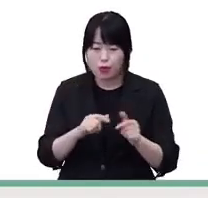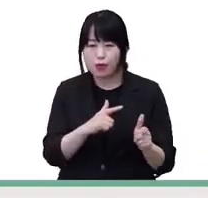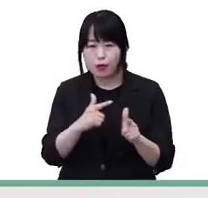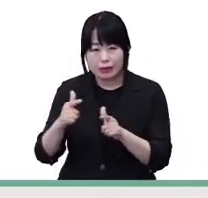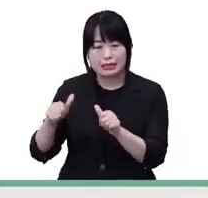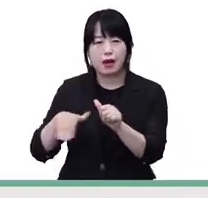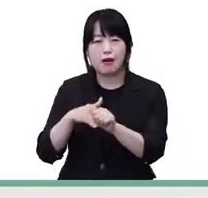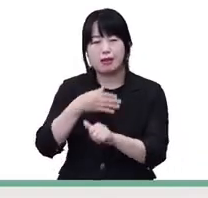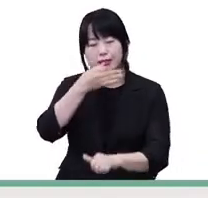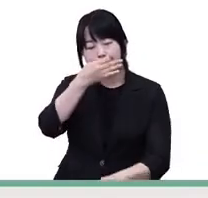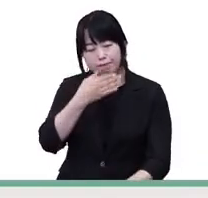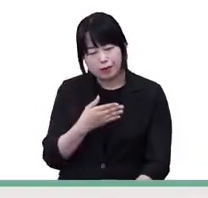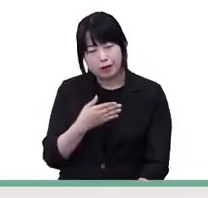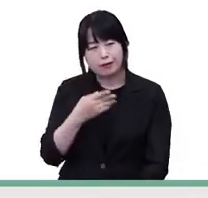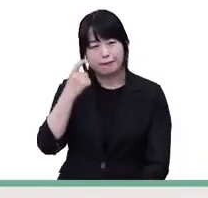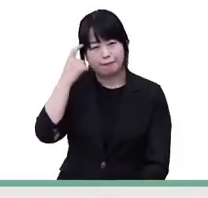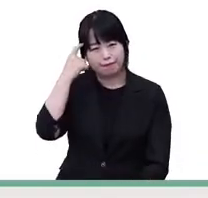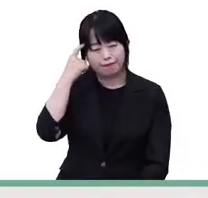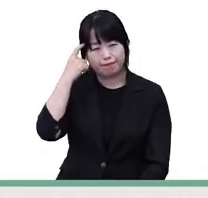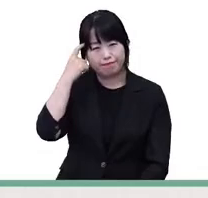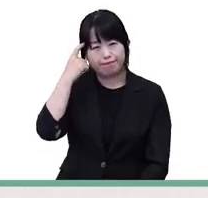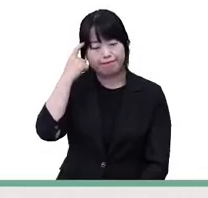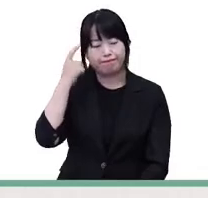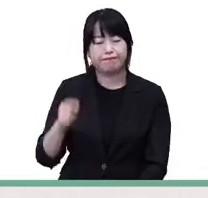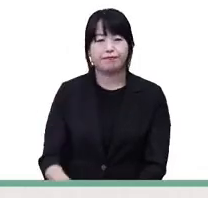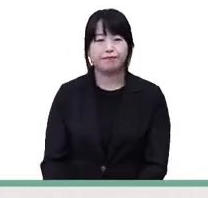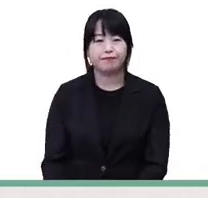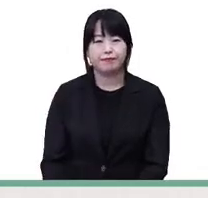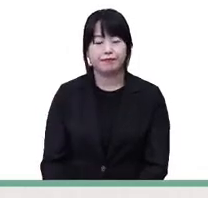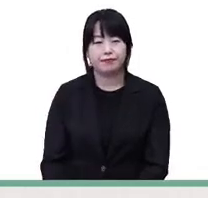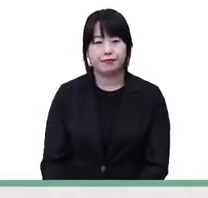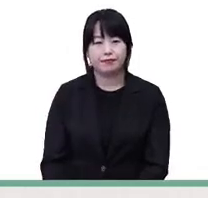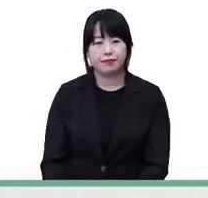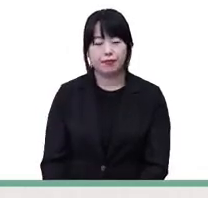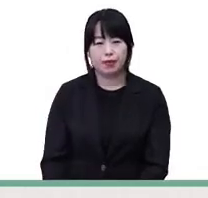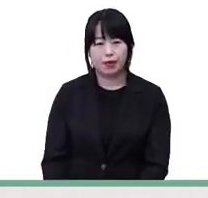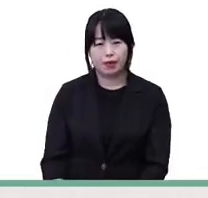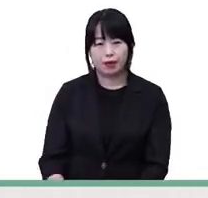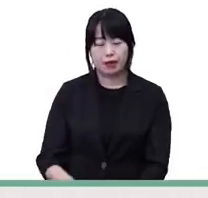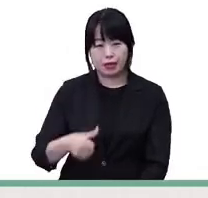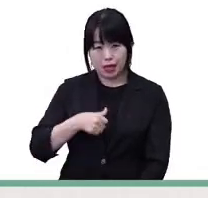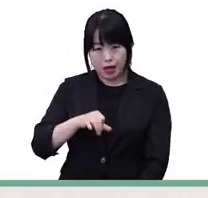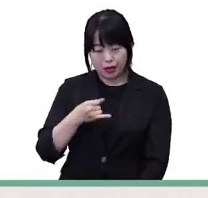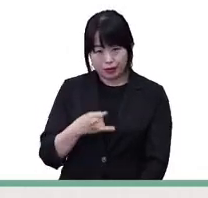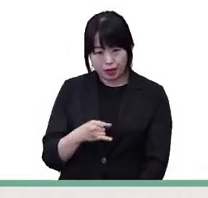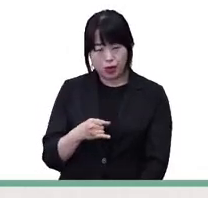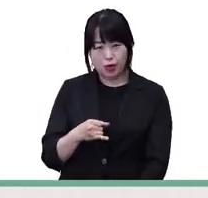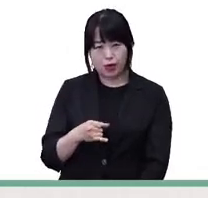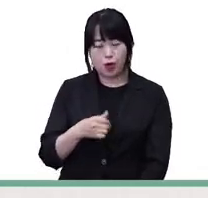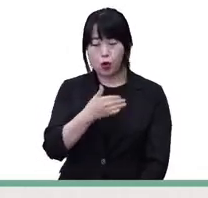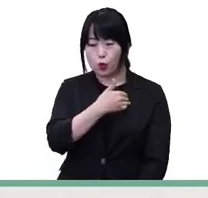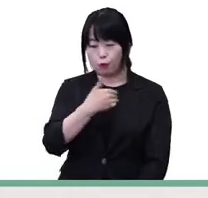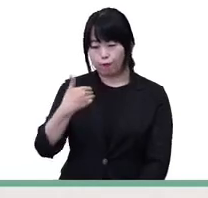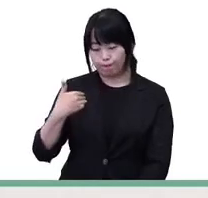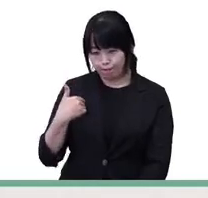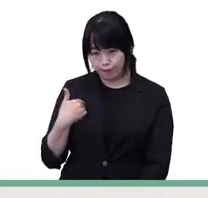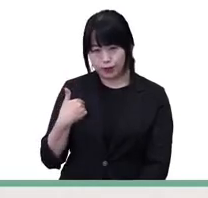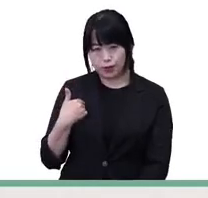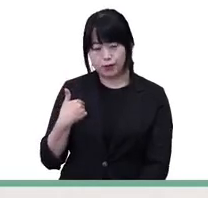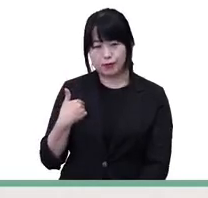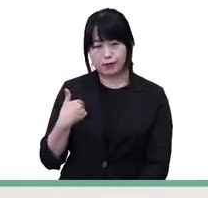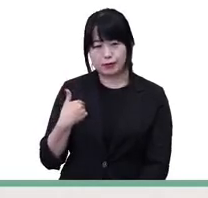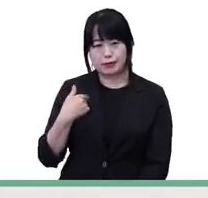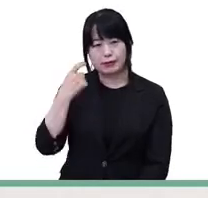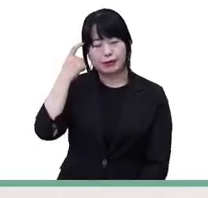번 더 이해를 하게 되면 부모님도 여유가 생기고 아이도 부모님의 여유를 바탕으로